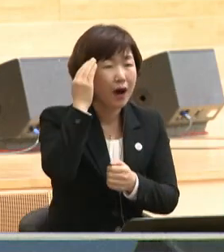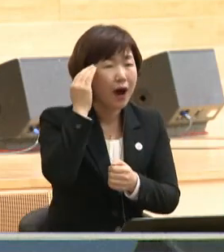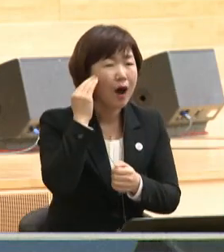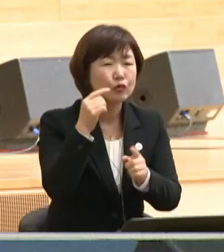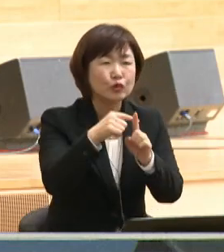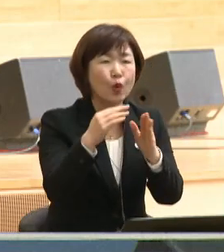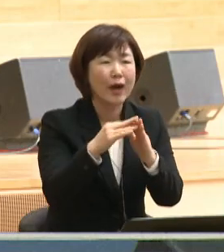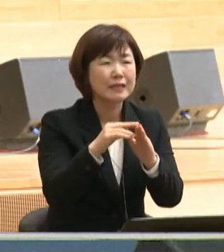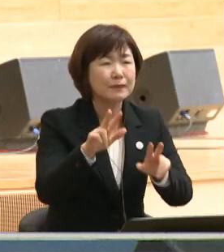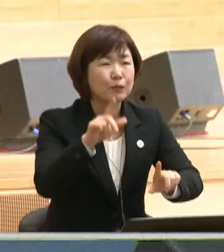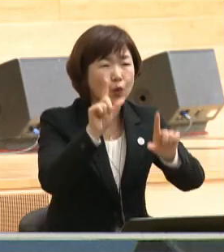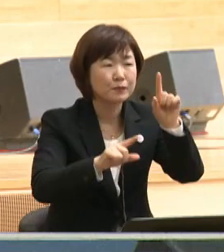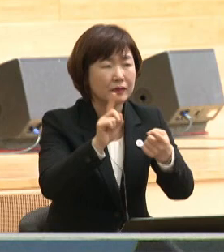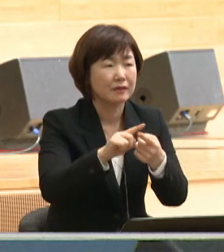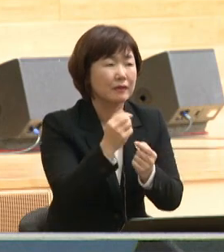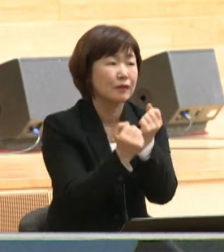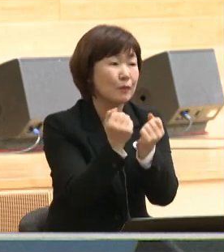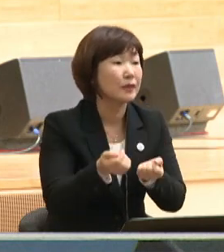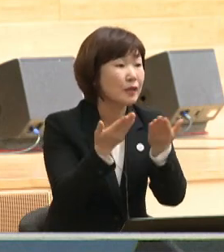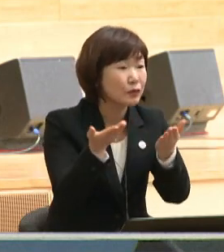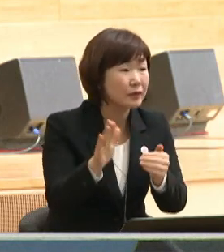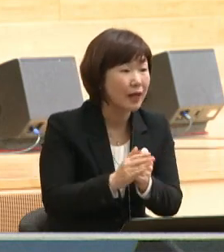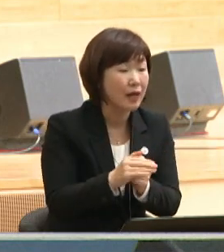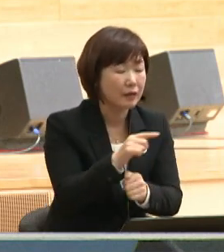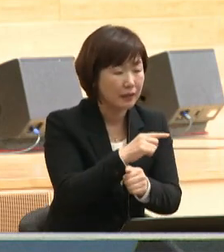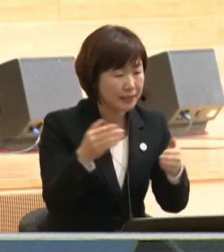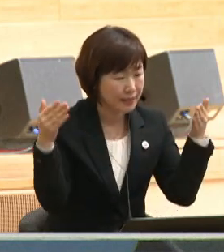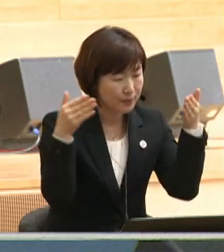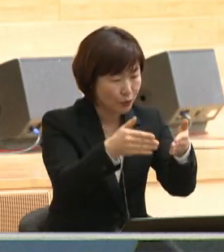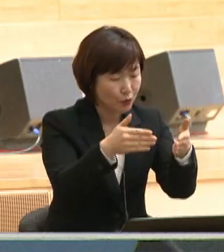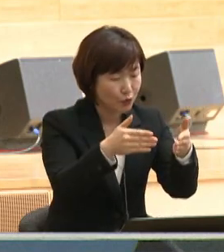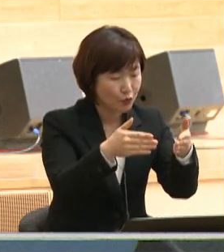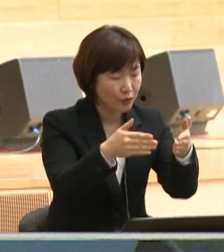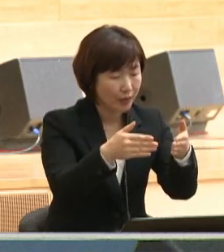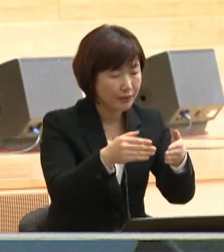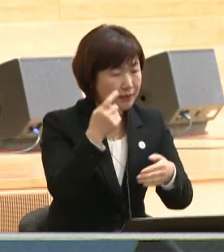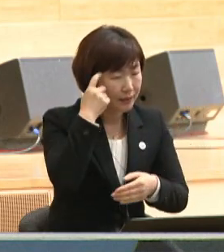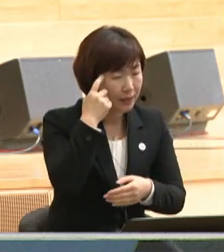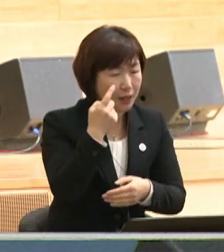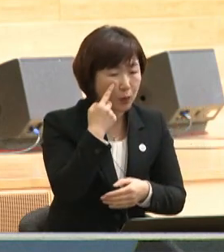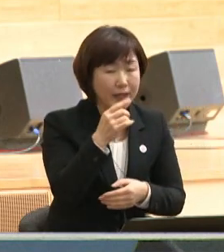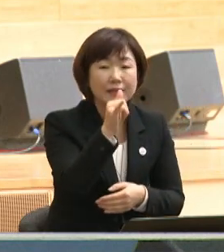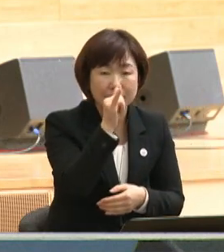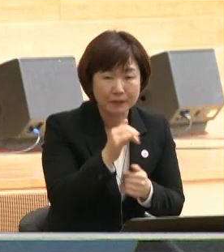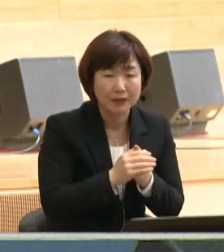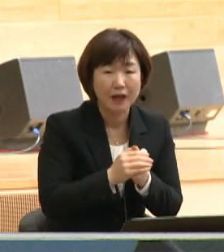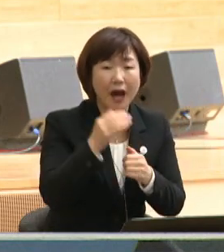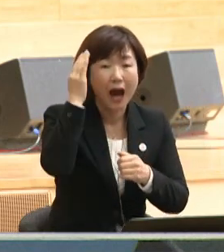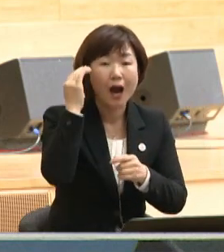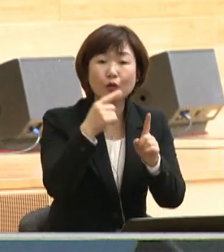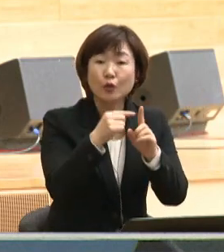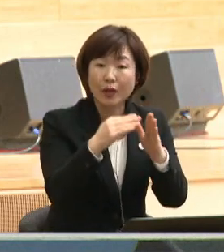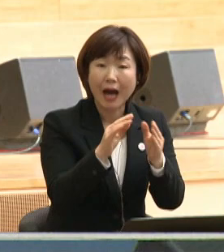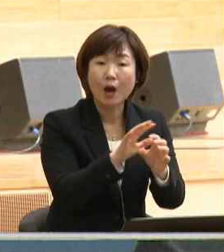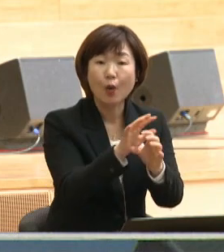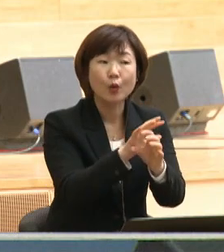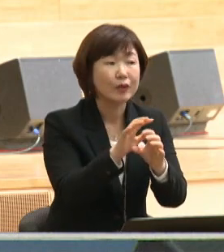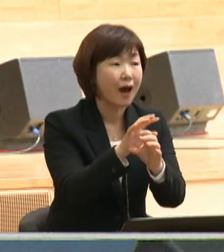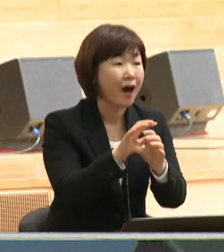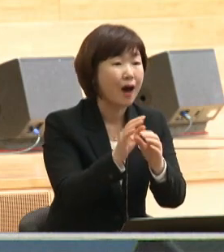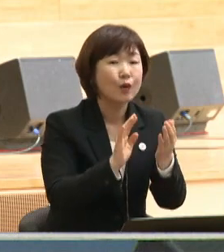있는데 특별히 여기서 우리가 주목해 보아야 할 것은 한국 교회가이 코로나 이후에